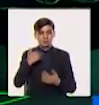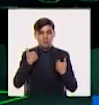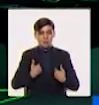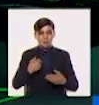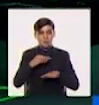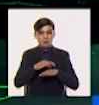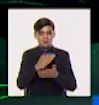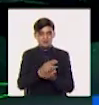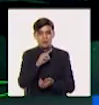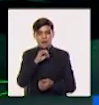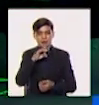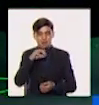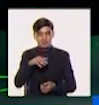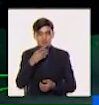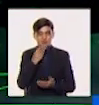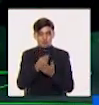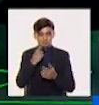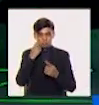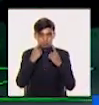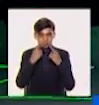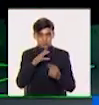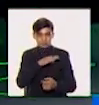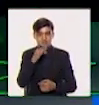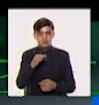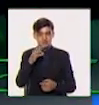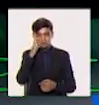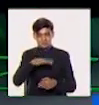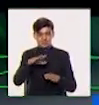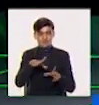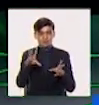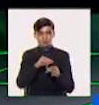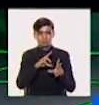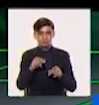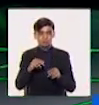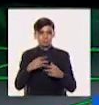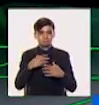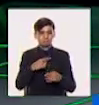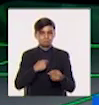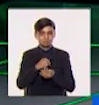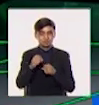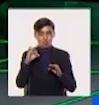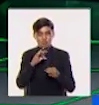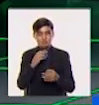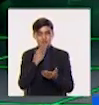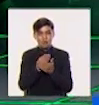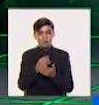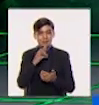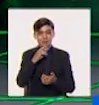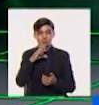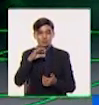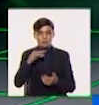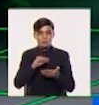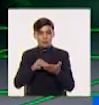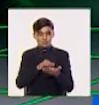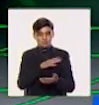айтады. Қайрат Құдайберген көзіне жас алып тұрып, еліміз бұл індеттен аман шығуын тілеп, Инстаграм парақшасына жазба қалдырған соң